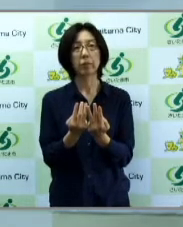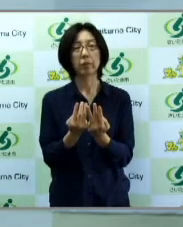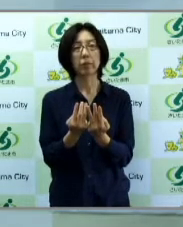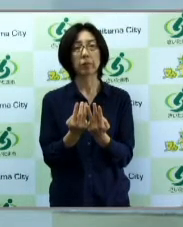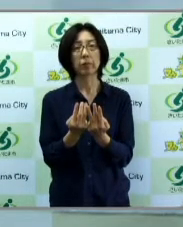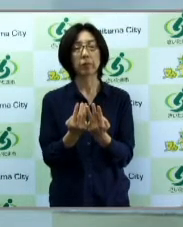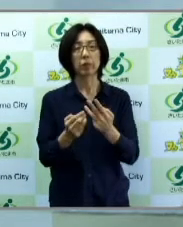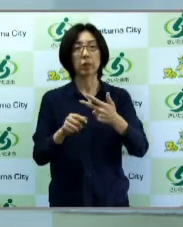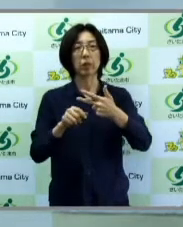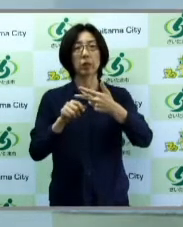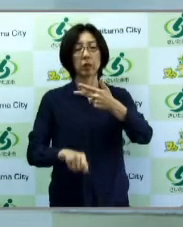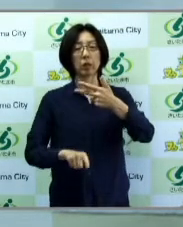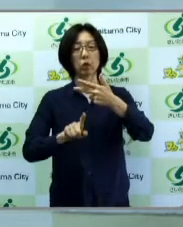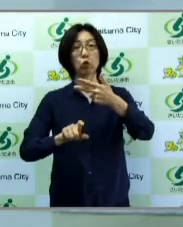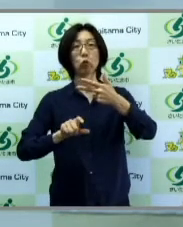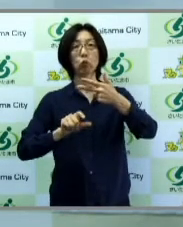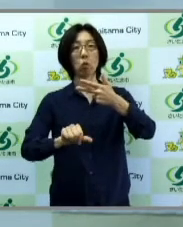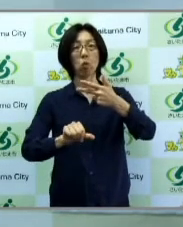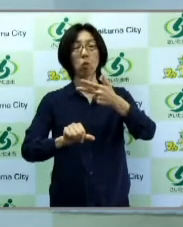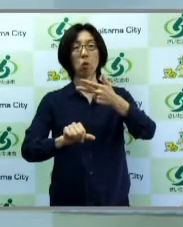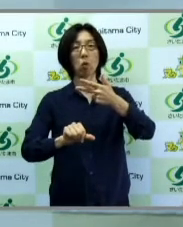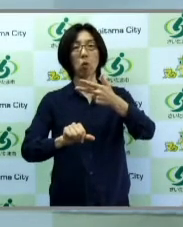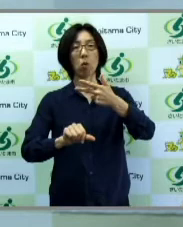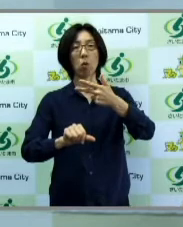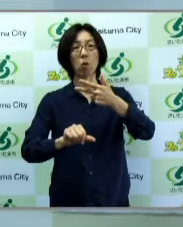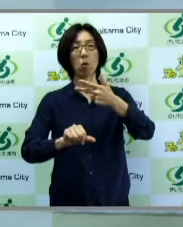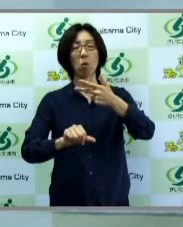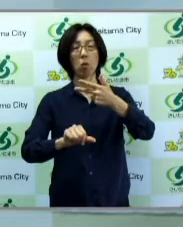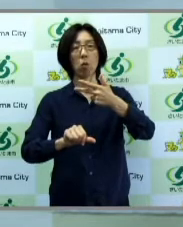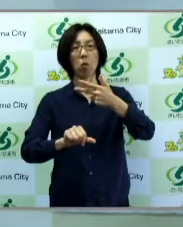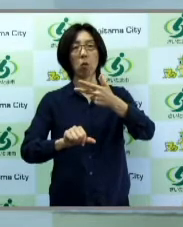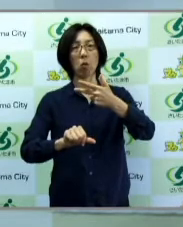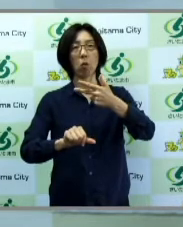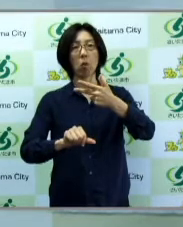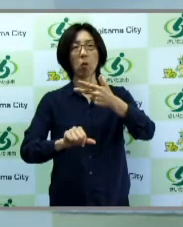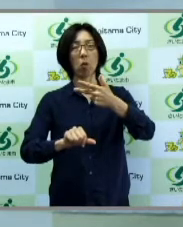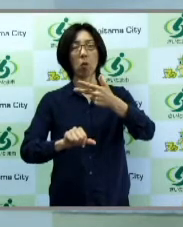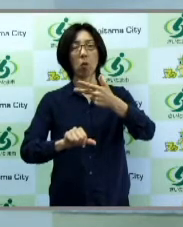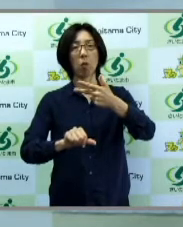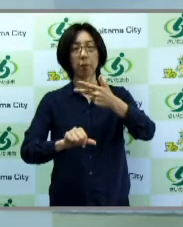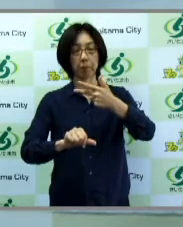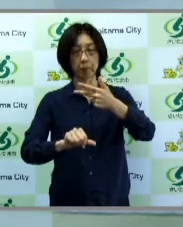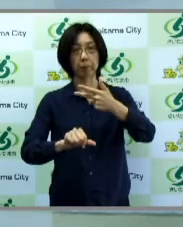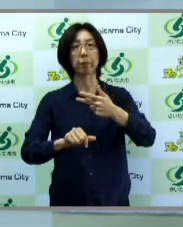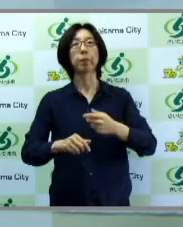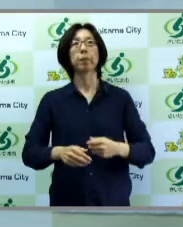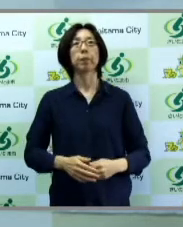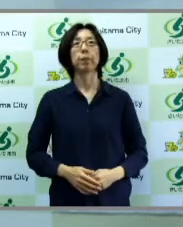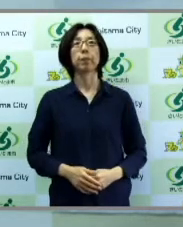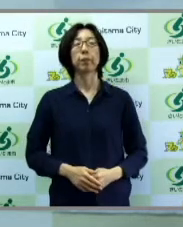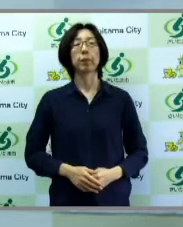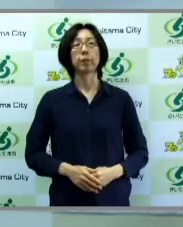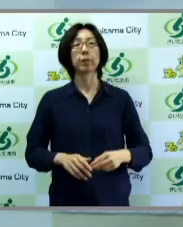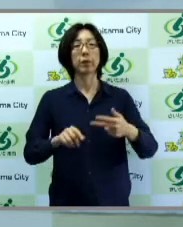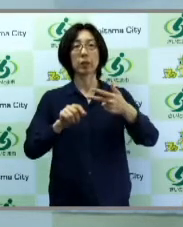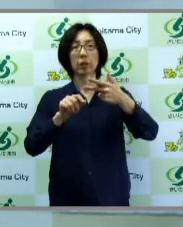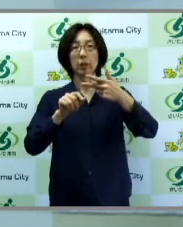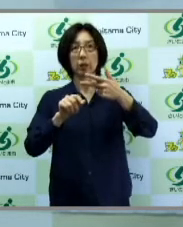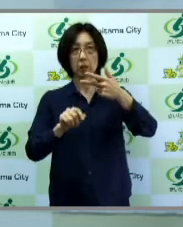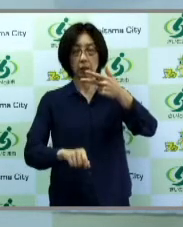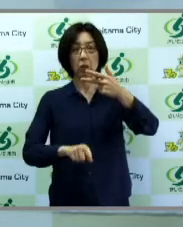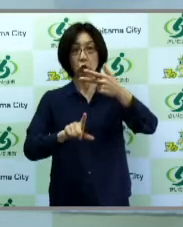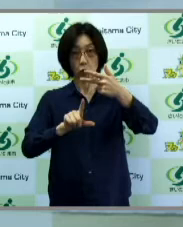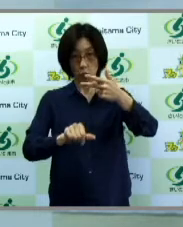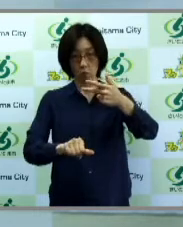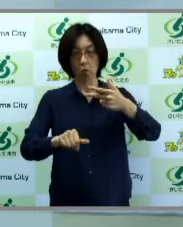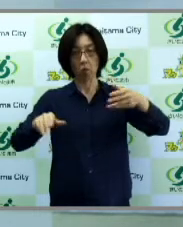7月15日、これはあれ新しいやつが入ってるやつなんだよな、24時の申